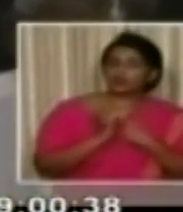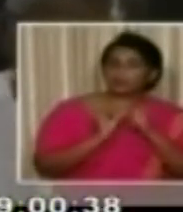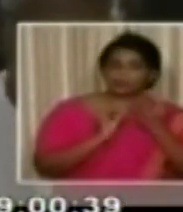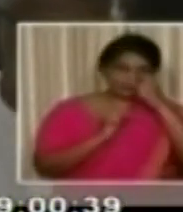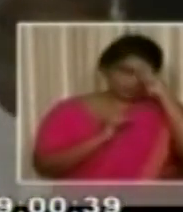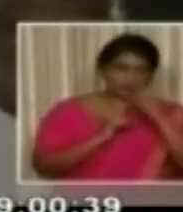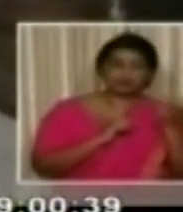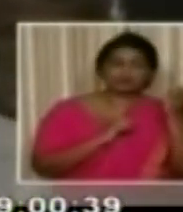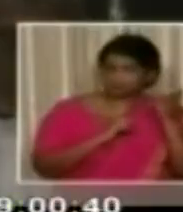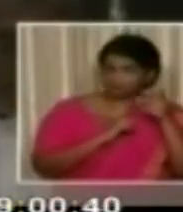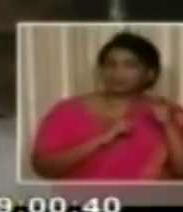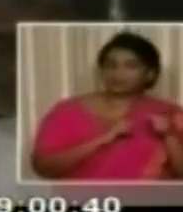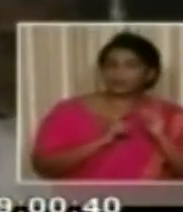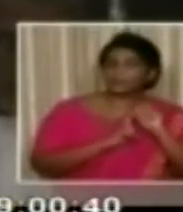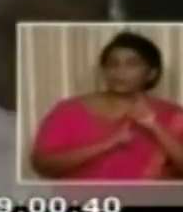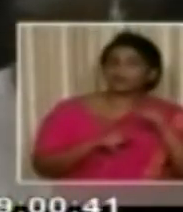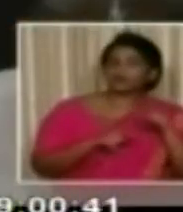மாத காலத்திற்கு ரத்து செய்யப்படுகின்றது.